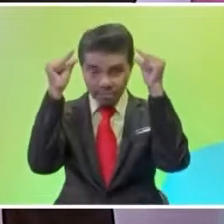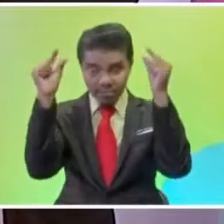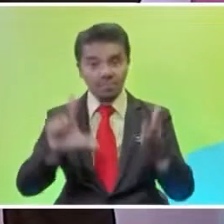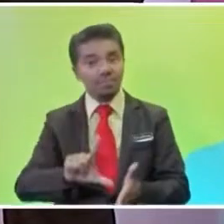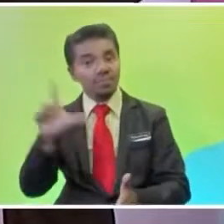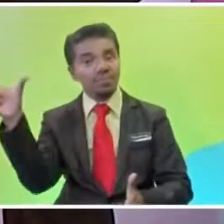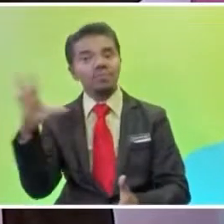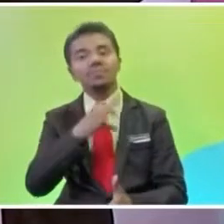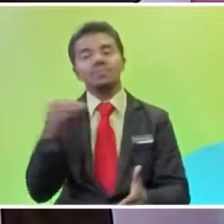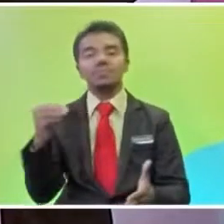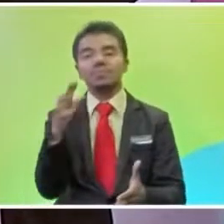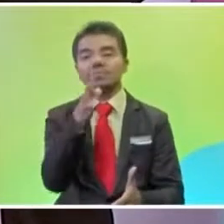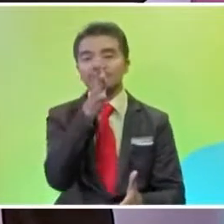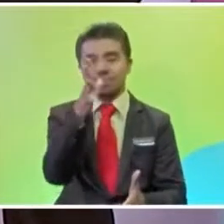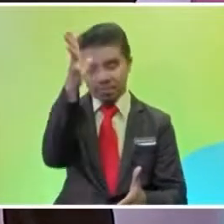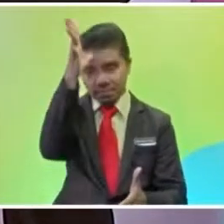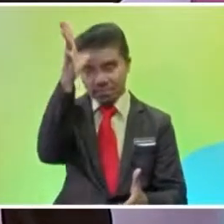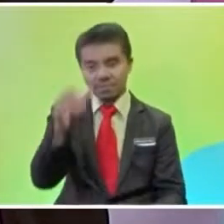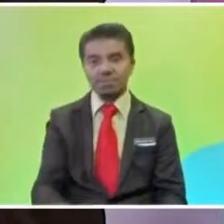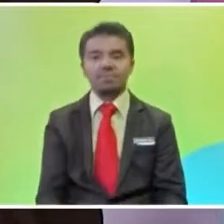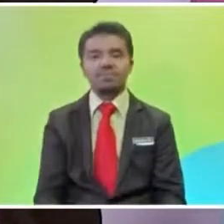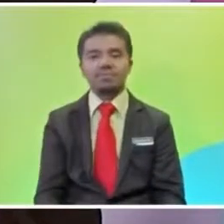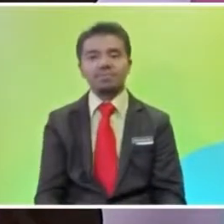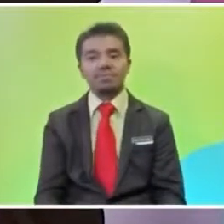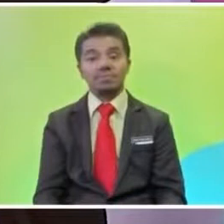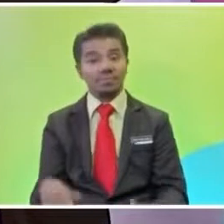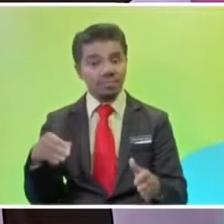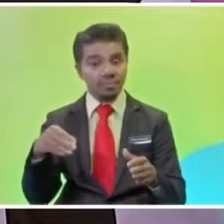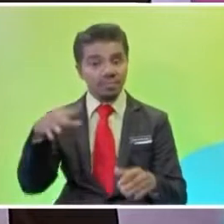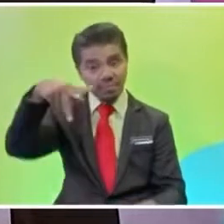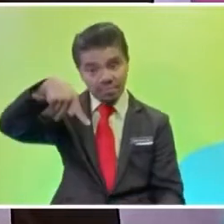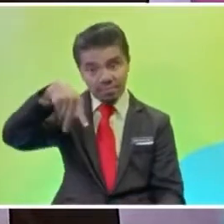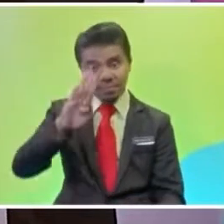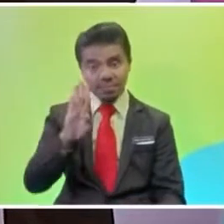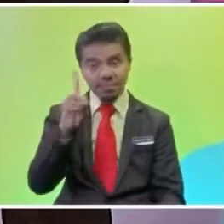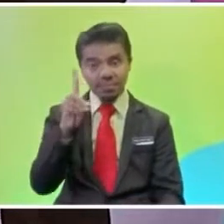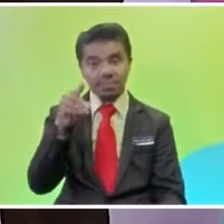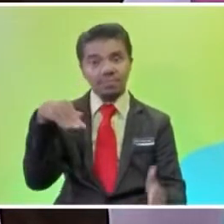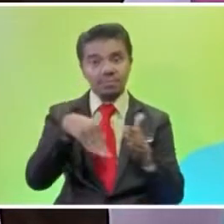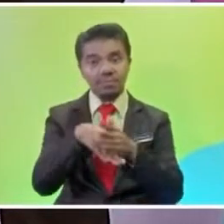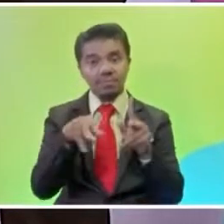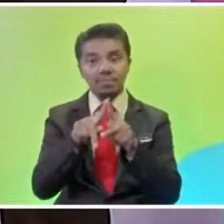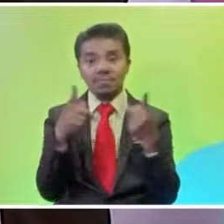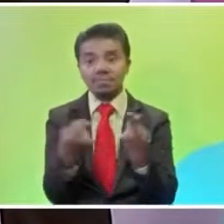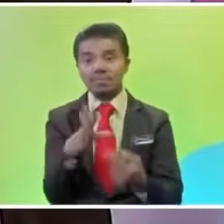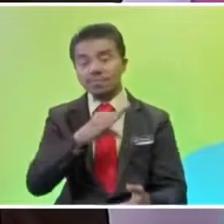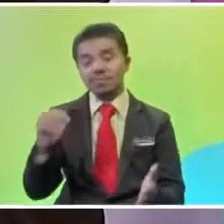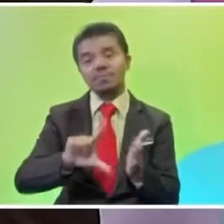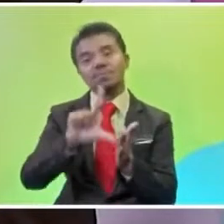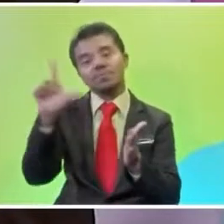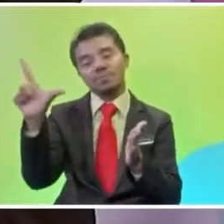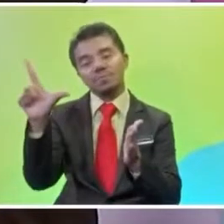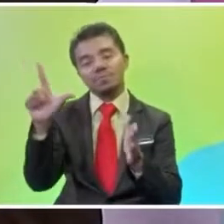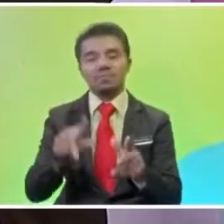bagaimana PBD itu dilaksanakan di dalam kelas dan juga di luar kelas jadi pencak sirah ini buka bentuk